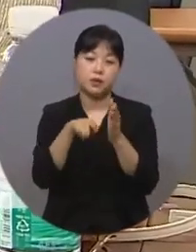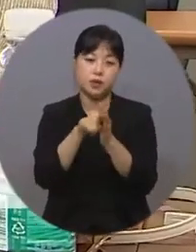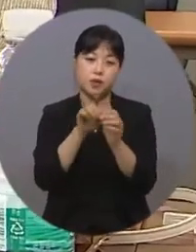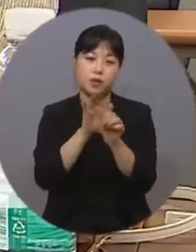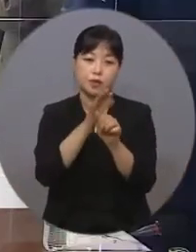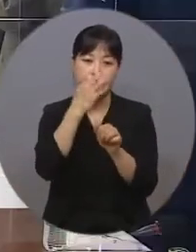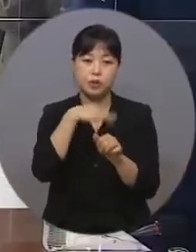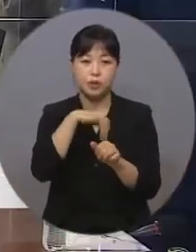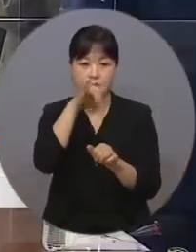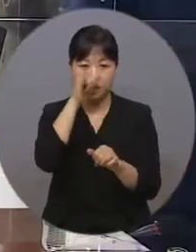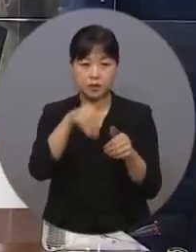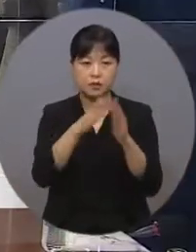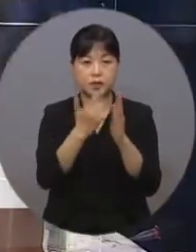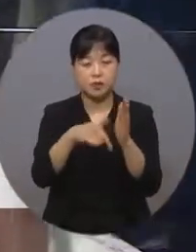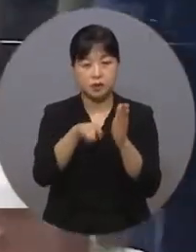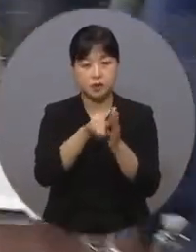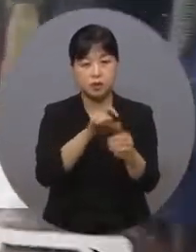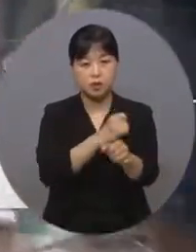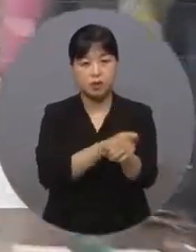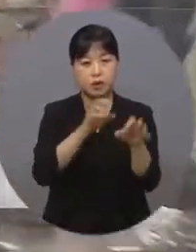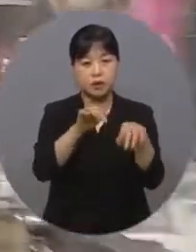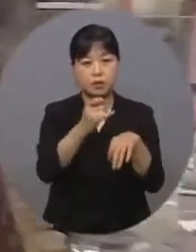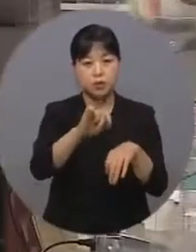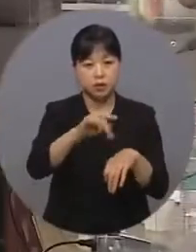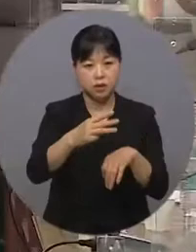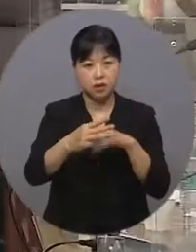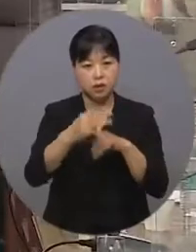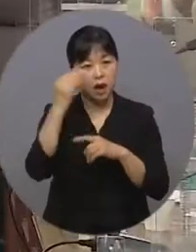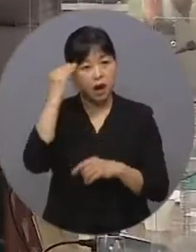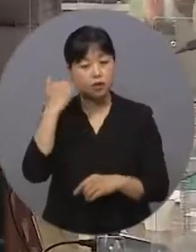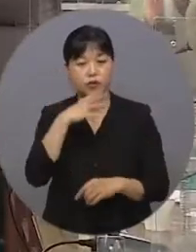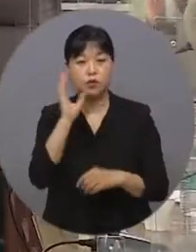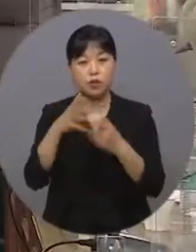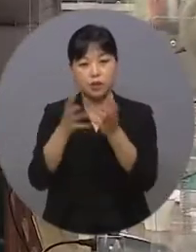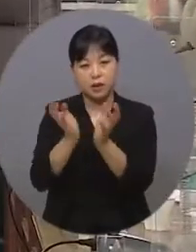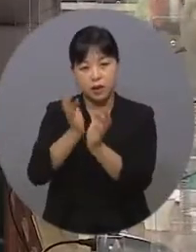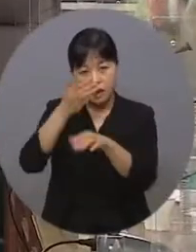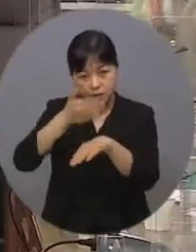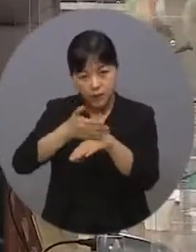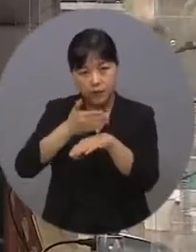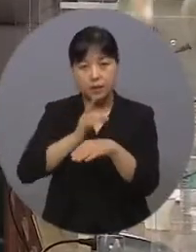창단을 위해 힘쓴 김호일 회장과 대한노인회에 감사드린다고 말했습니다.